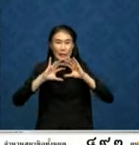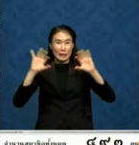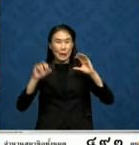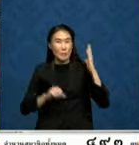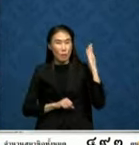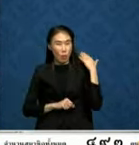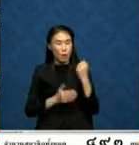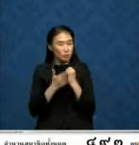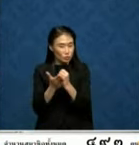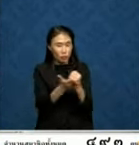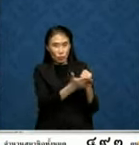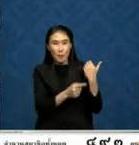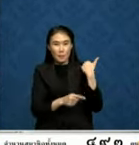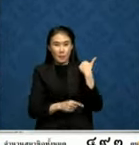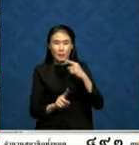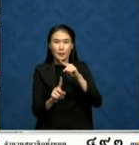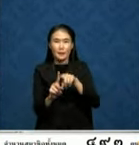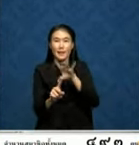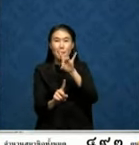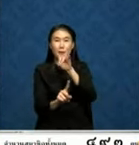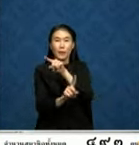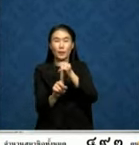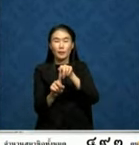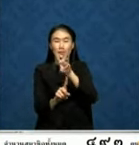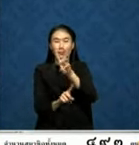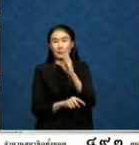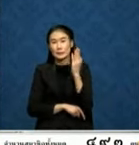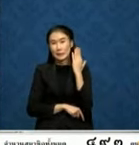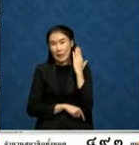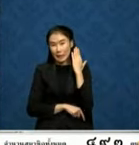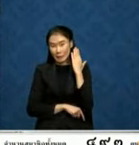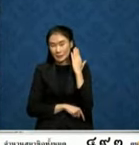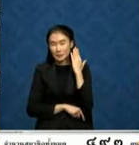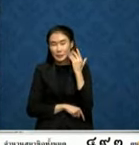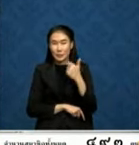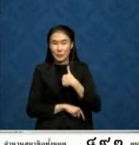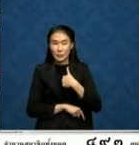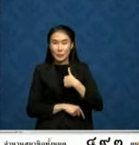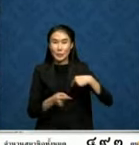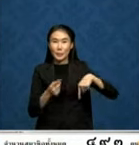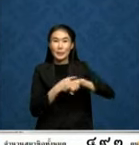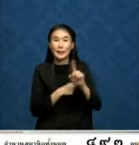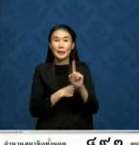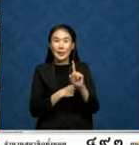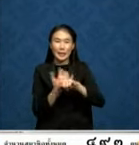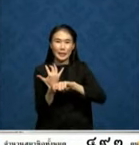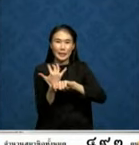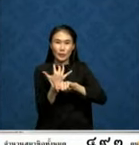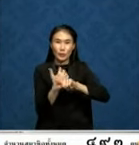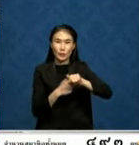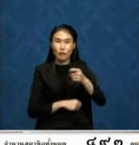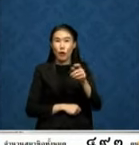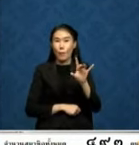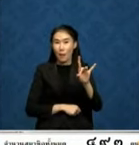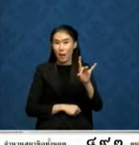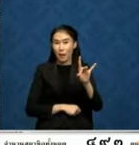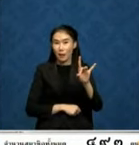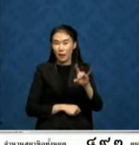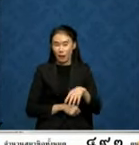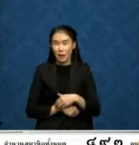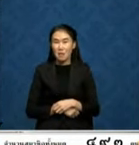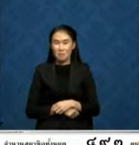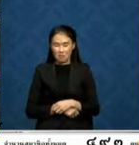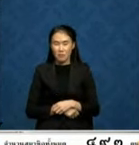เมื่อวันที่6สิงหาที่ผ่านมาครับ6สิงหาผมไปที่สถานีช่อง8ไปพ